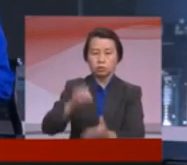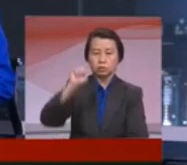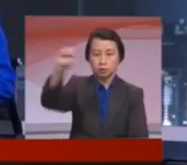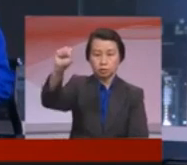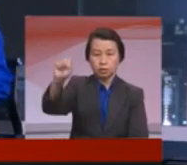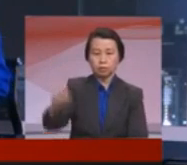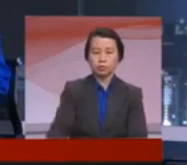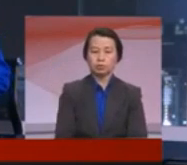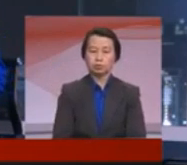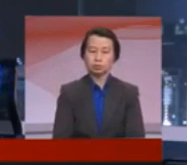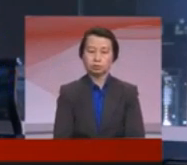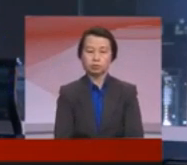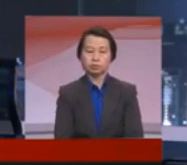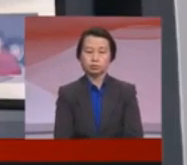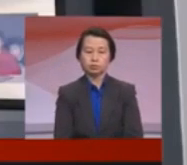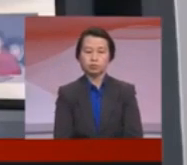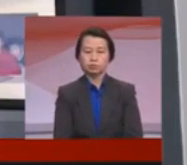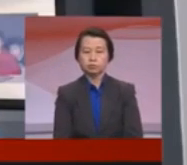Sabah.